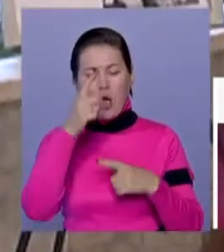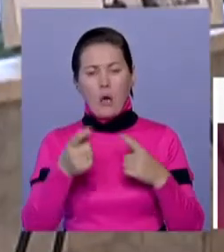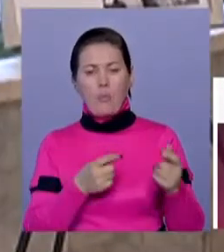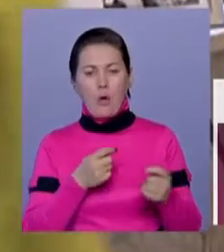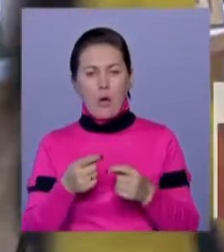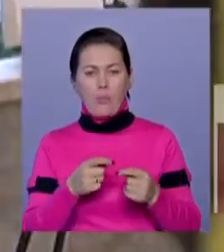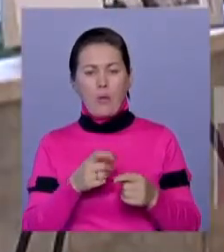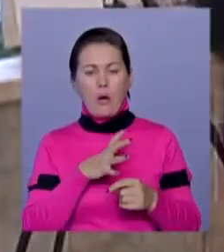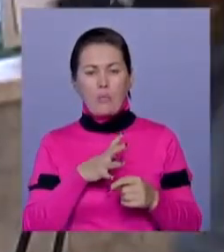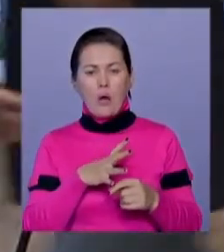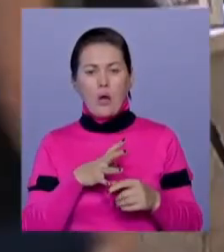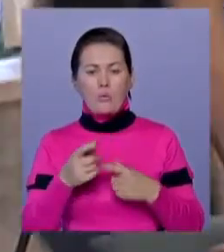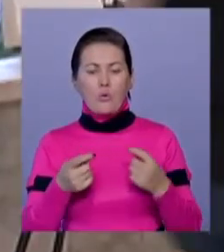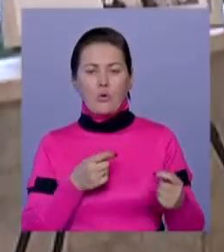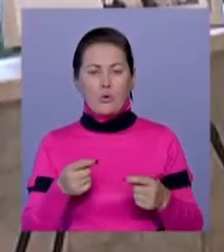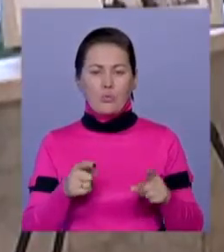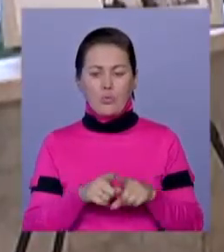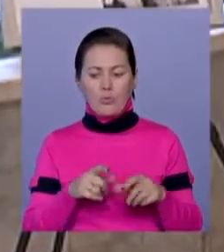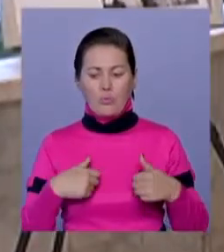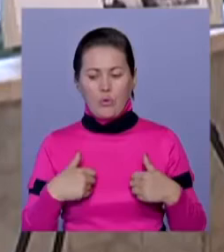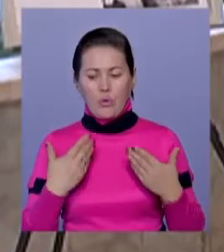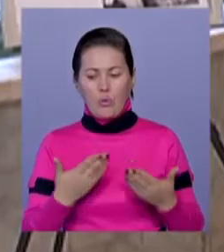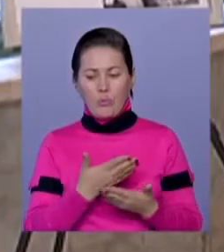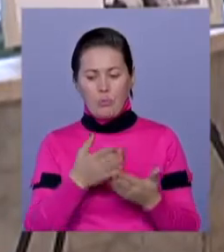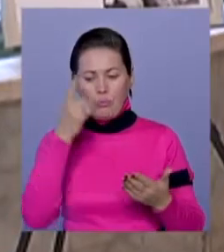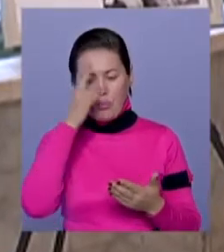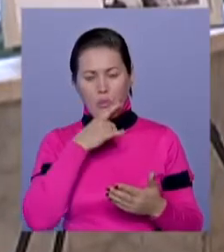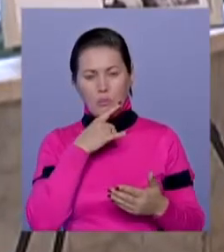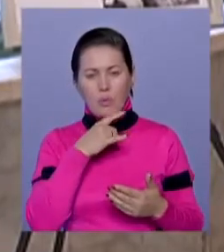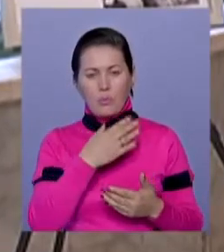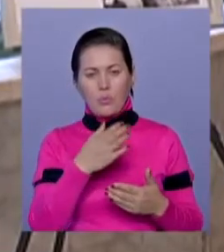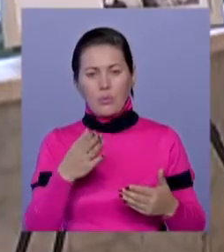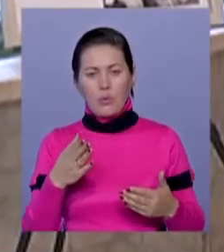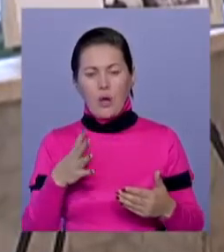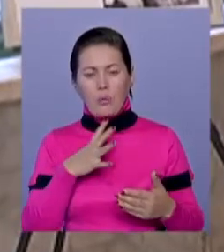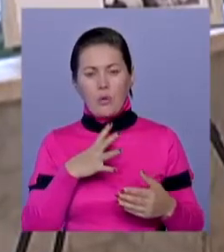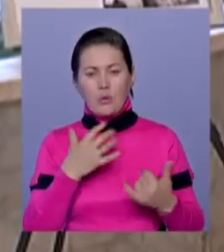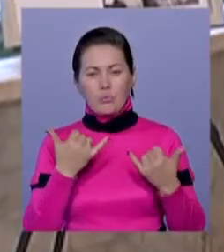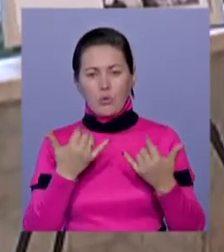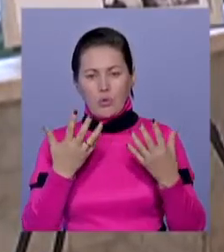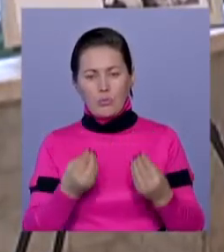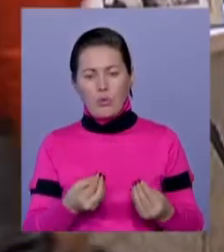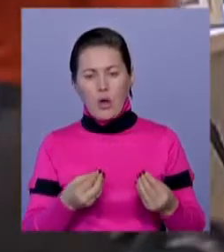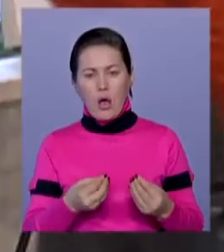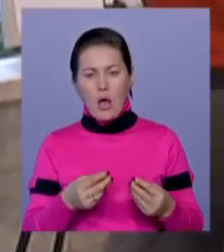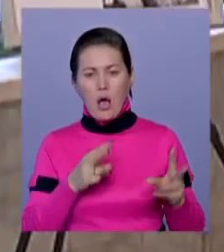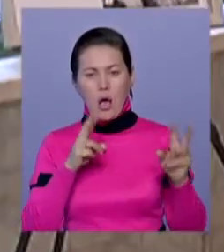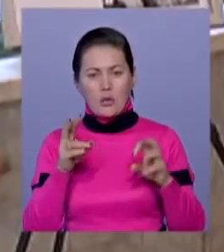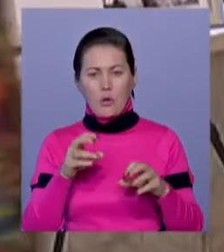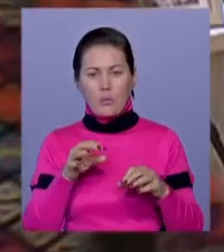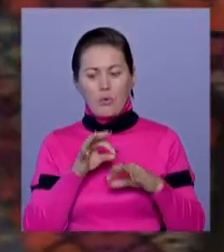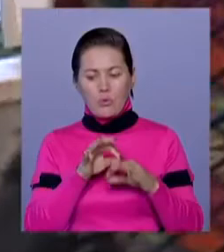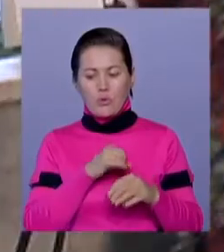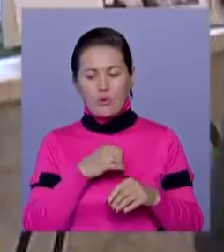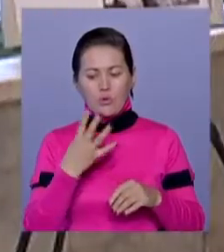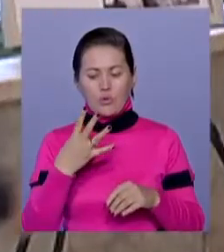отырған қолбасшыларға арналады. Біздің Қазақстанда осы күнді атап өтуімізге өзі